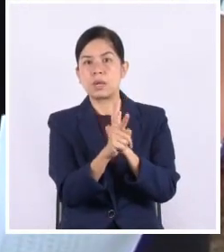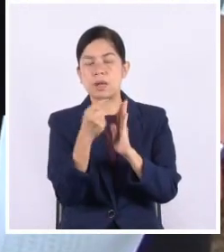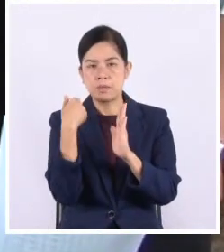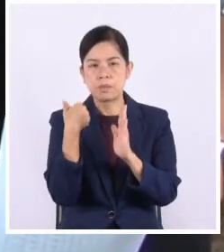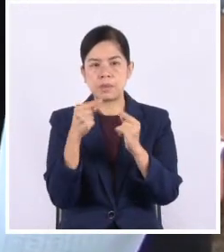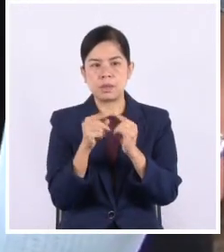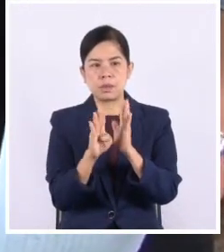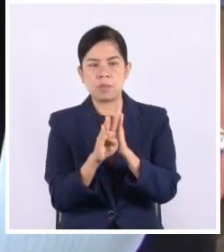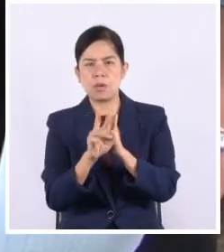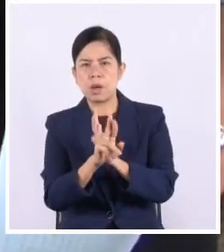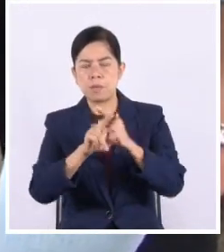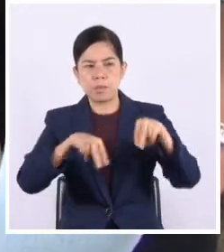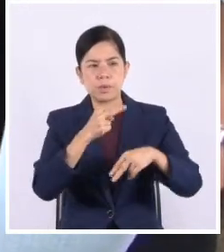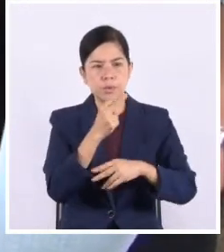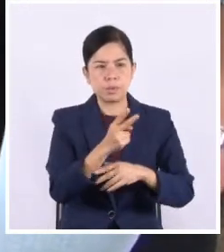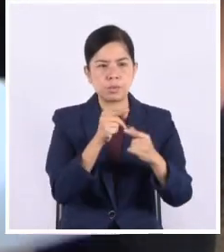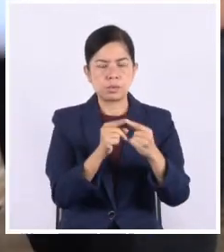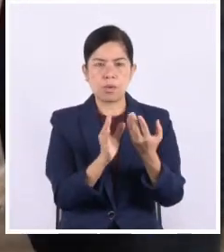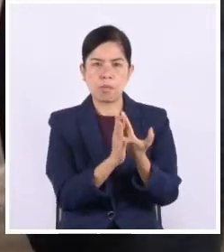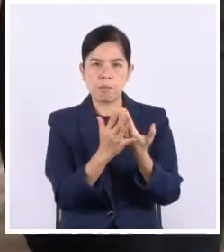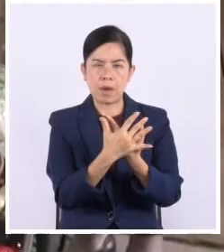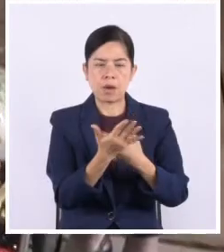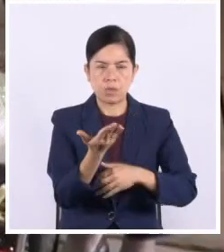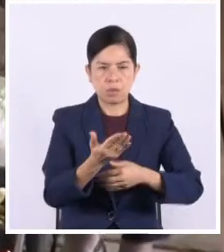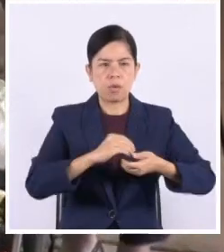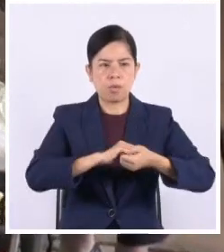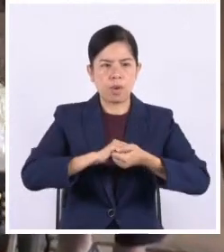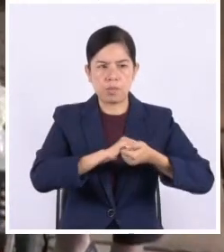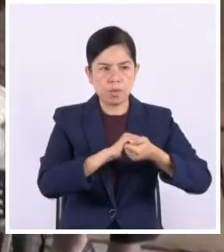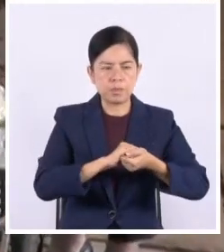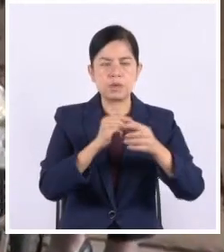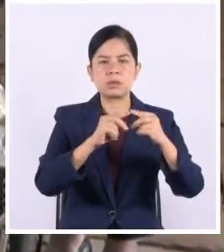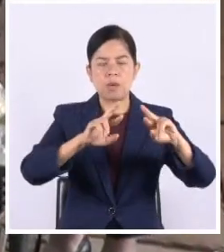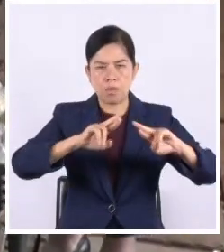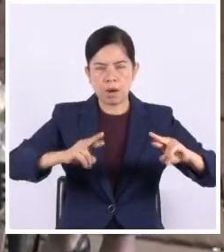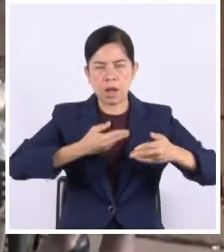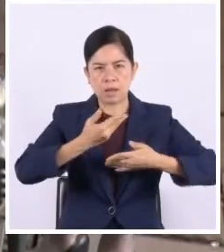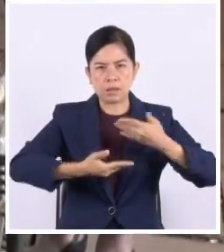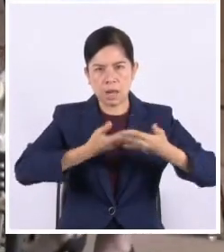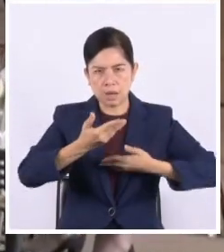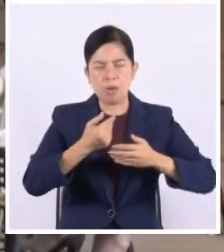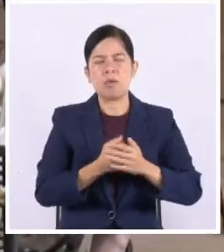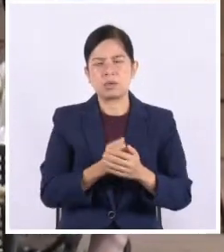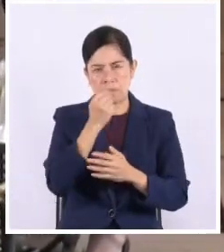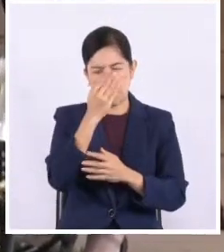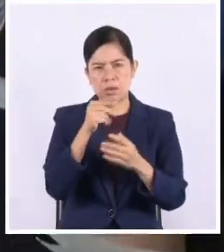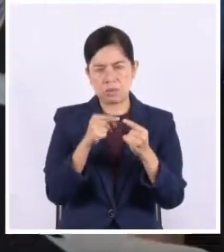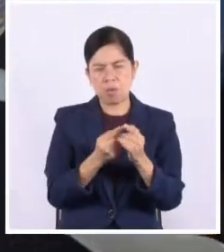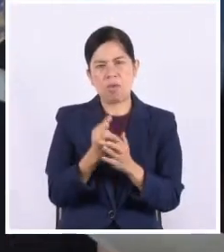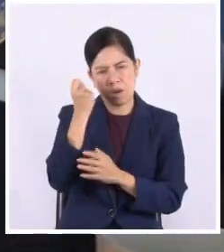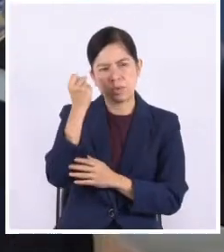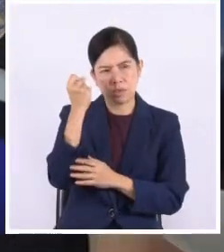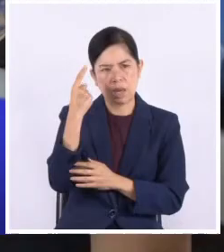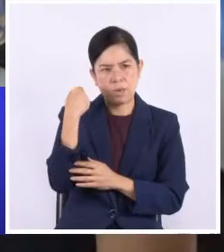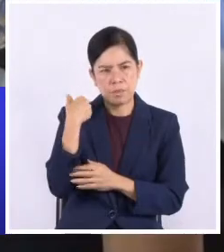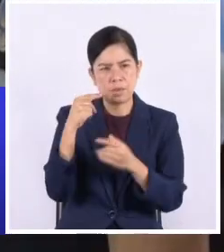ไปสำรวจราคาผักกันก็ต้องไปขอความร่วมมือพ่อค้าแม่ขายกันแหละว่าภาวะต้นทุนที่รับซื้อเนี่ยนะคะเข้าใจว่ามัน